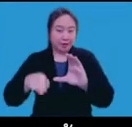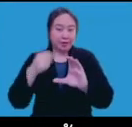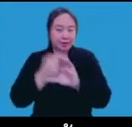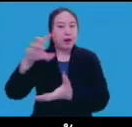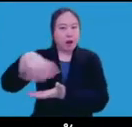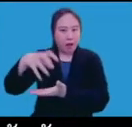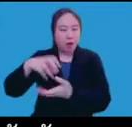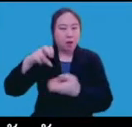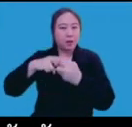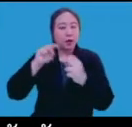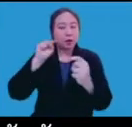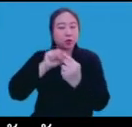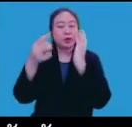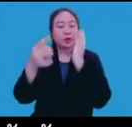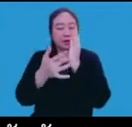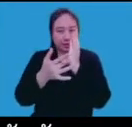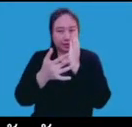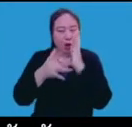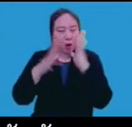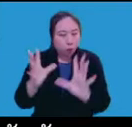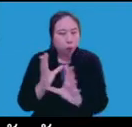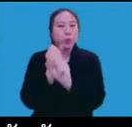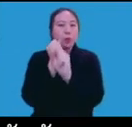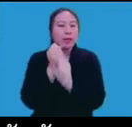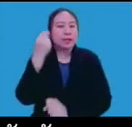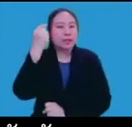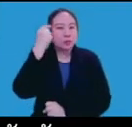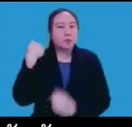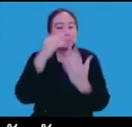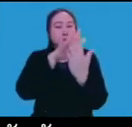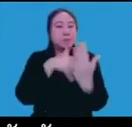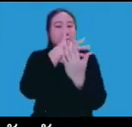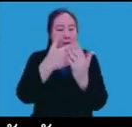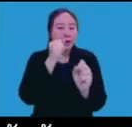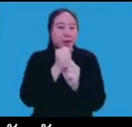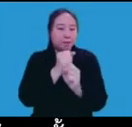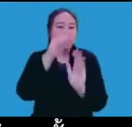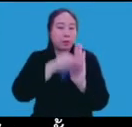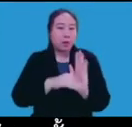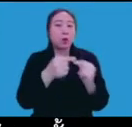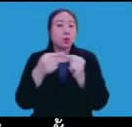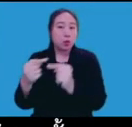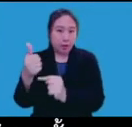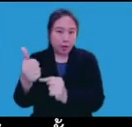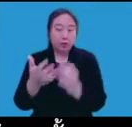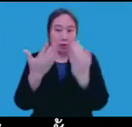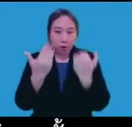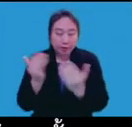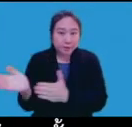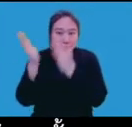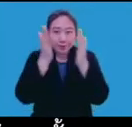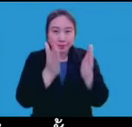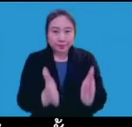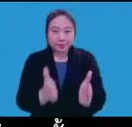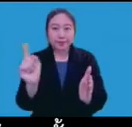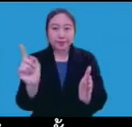ดประเด็นเชิงเทคนิคเล็กน้อยนะฮะที่คิดว่าทีมมีแผนที่จะดำเนินการต่อไปนะครับขออนุญาตขยับ